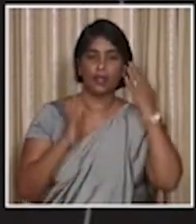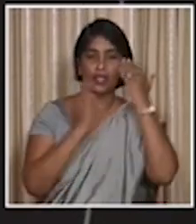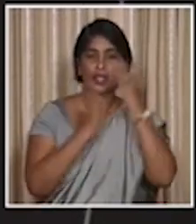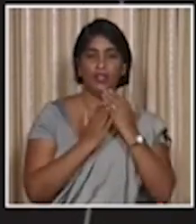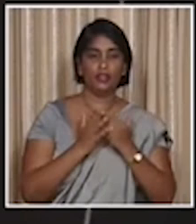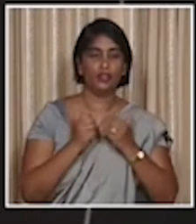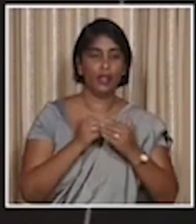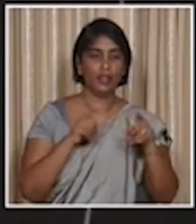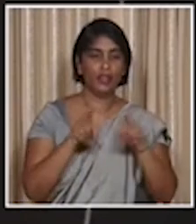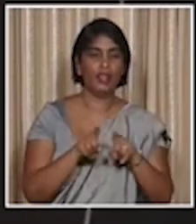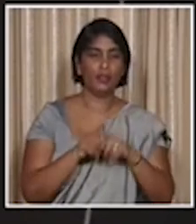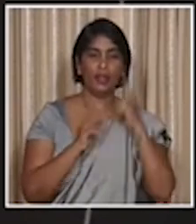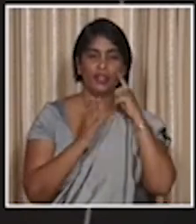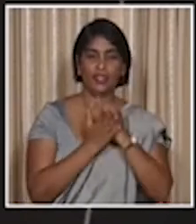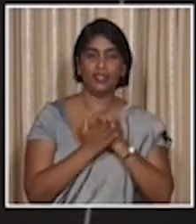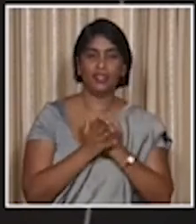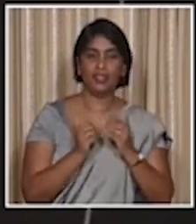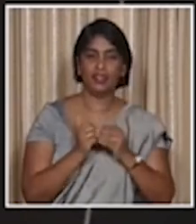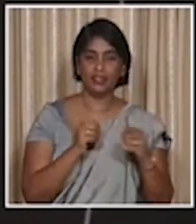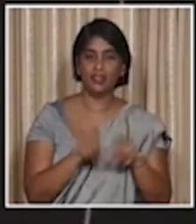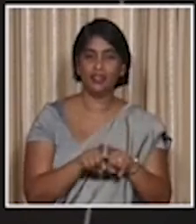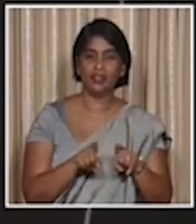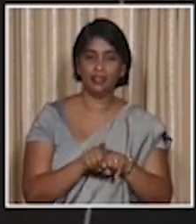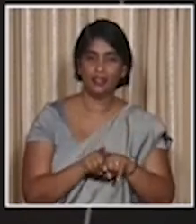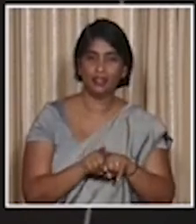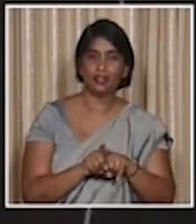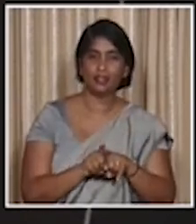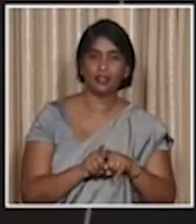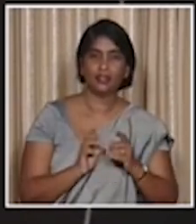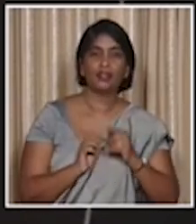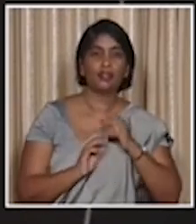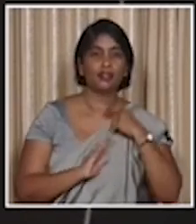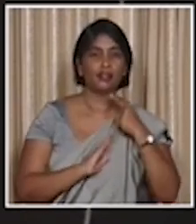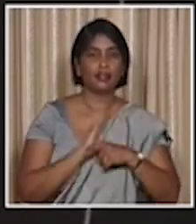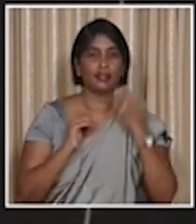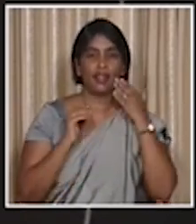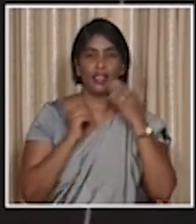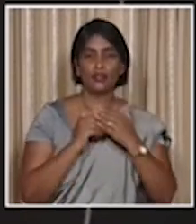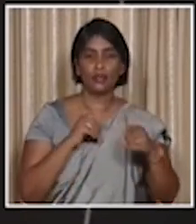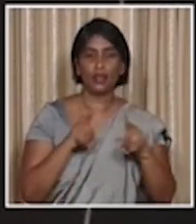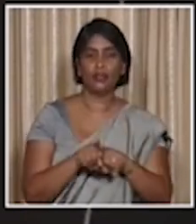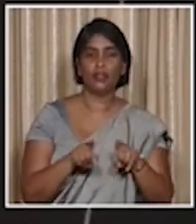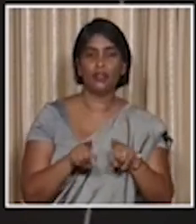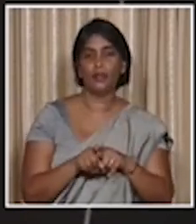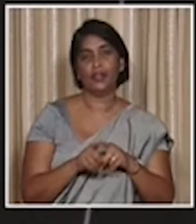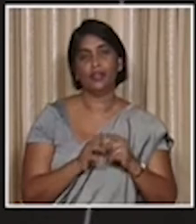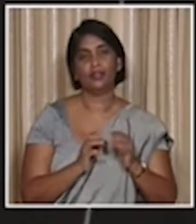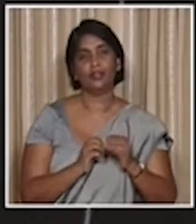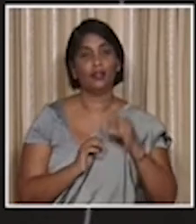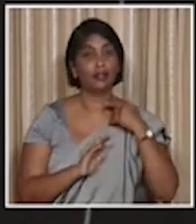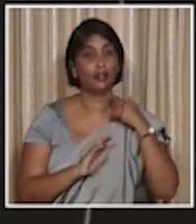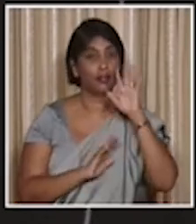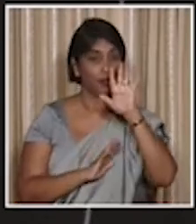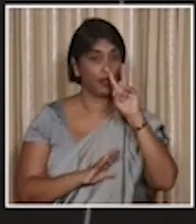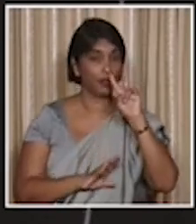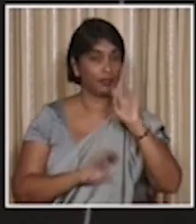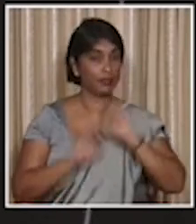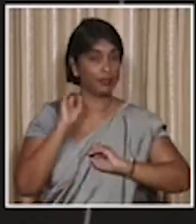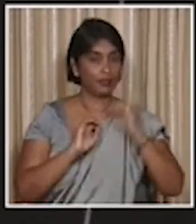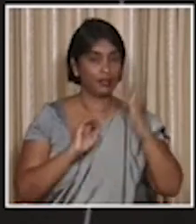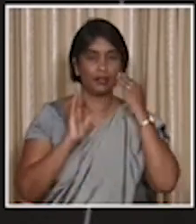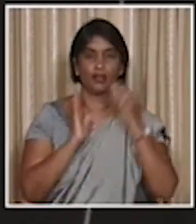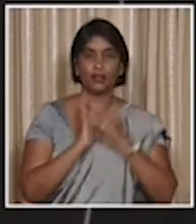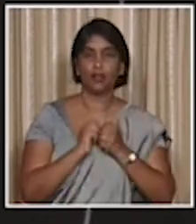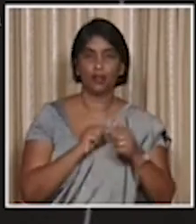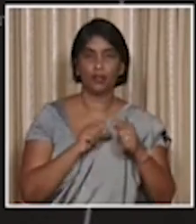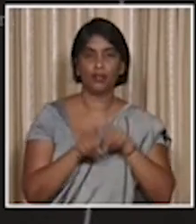විහිළුවක්ද? අපි මේ සටන් කරන්නේ විහිළුවටද? මේ රටේ 52ක ඉන්න කාන්තාව මේ රටේ